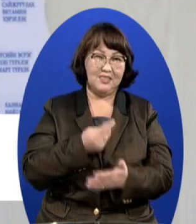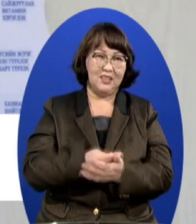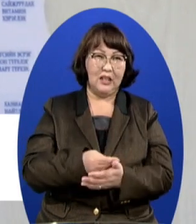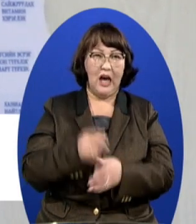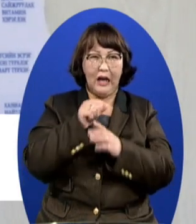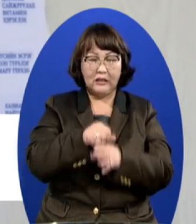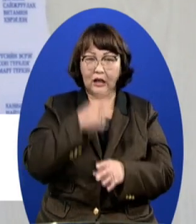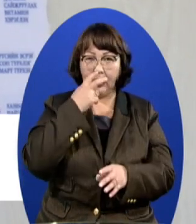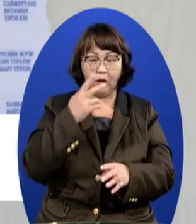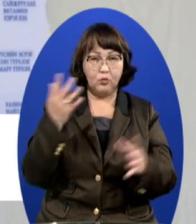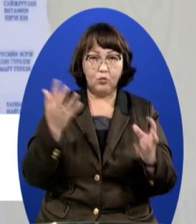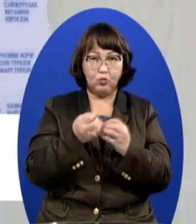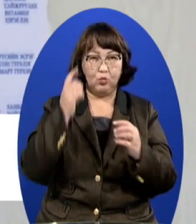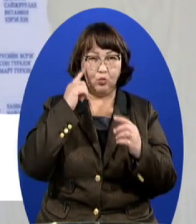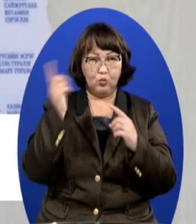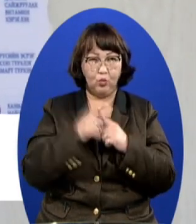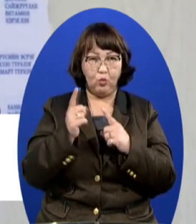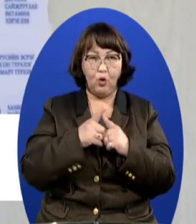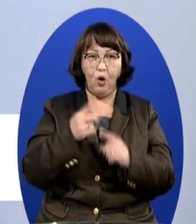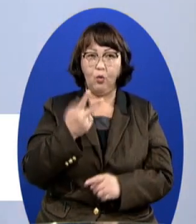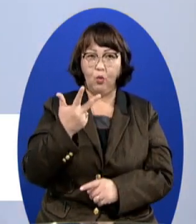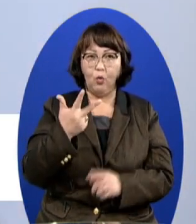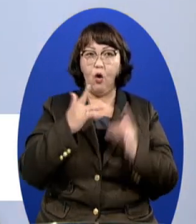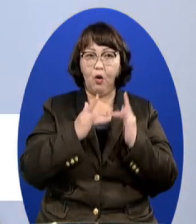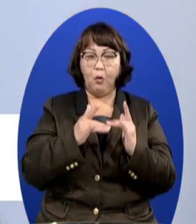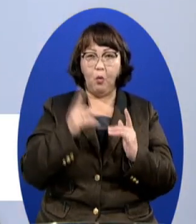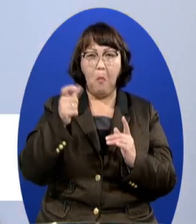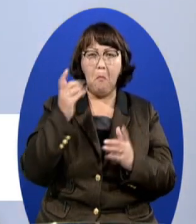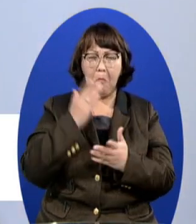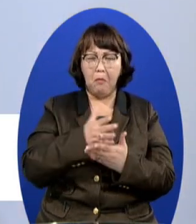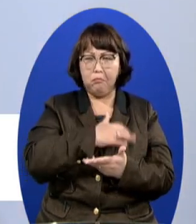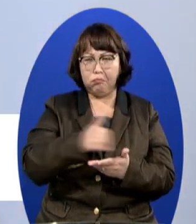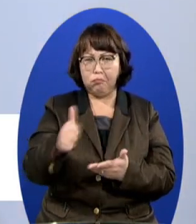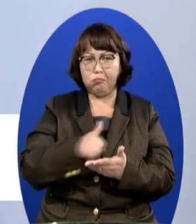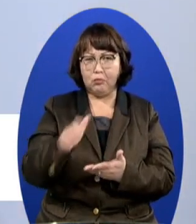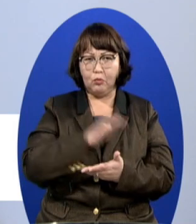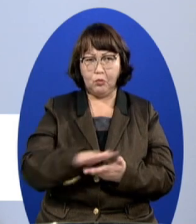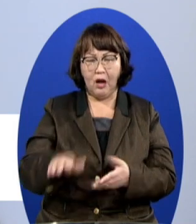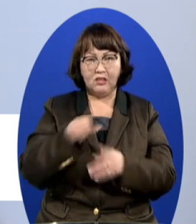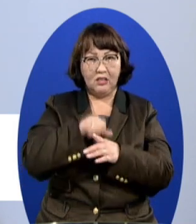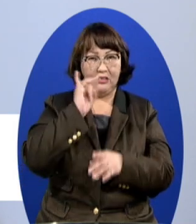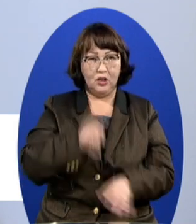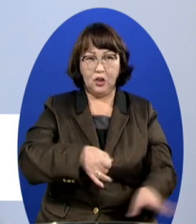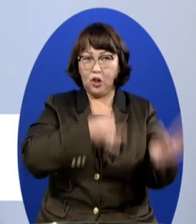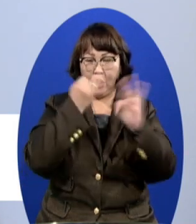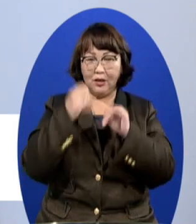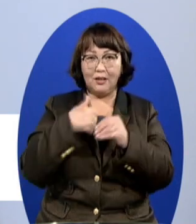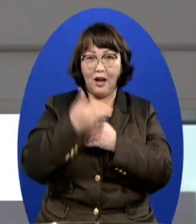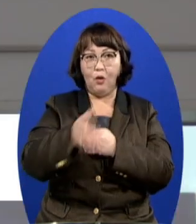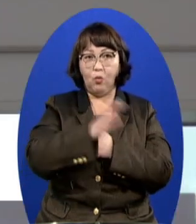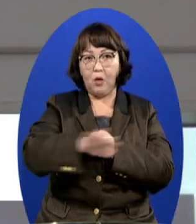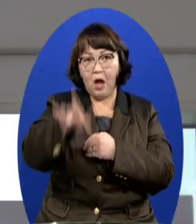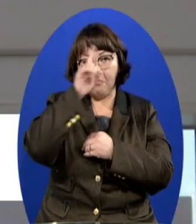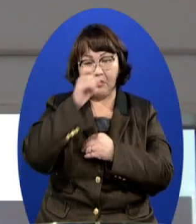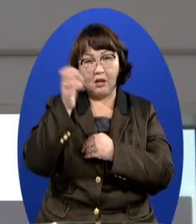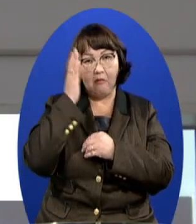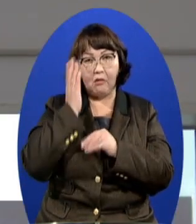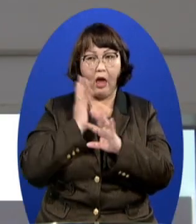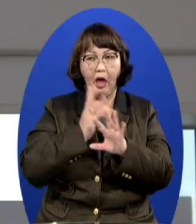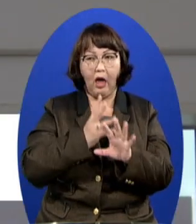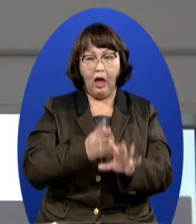ерөөсөө буурдаггүй. 23 ортой байнга хүнтэй. Ачаалл ихтэй учраас 7 хоногийн дараа хүүхдүүд хэвтэн эмчлүүлэх боломж олддог юм байна.